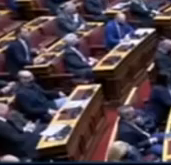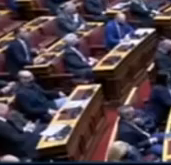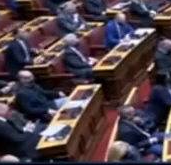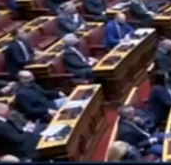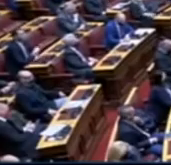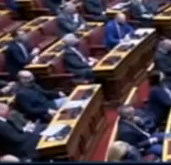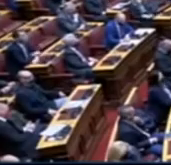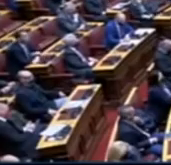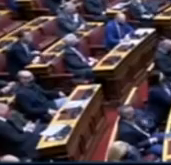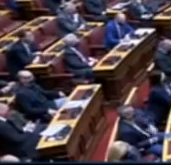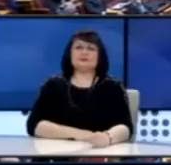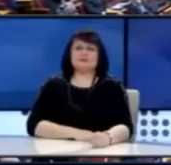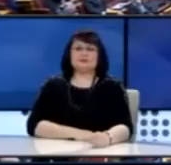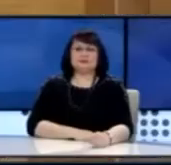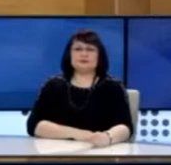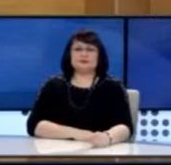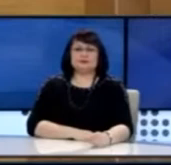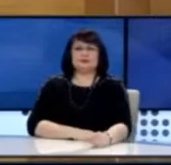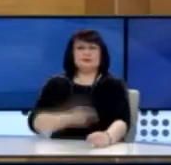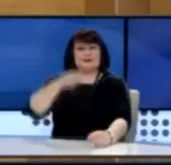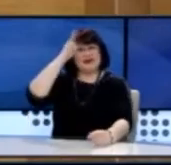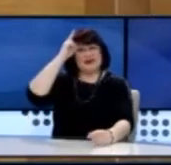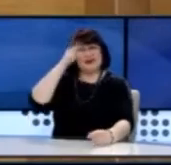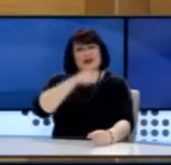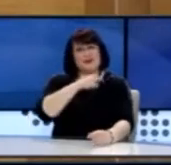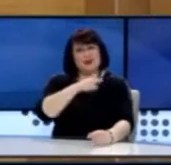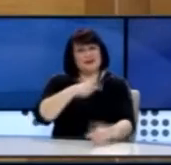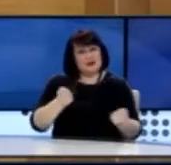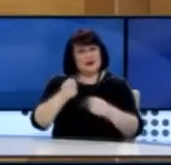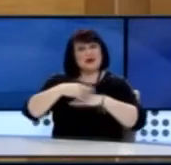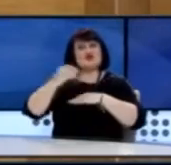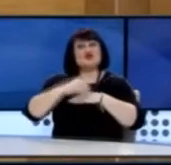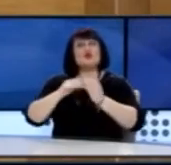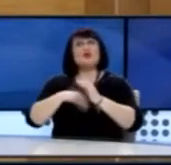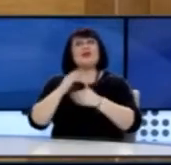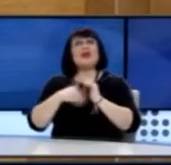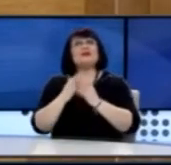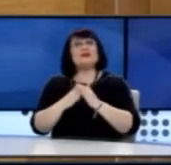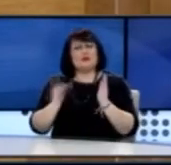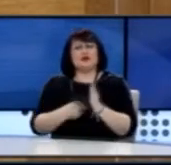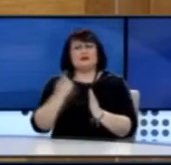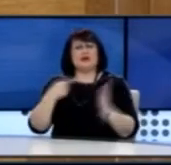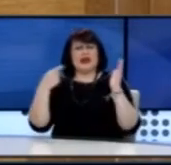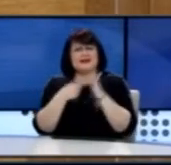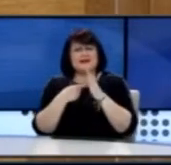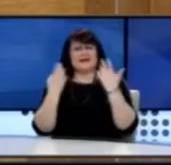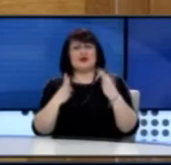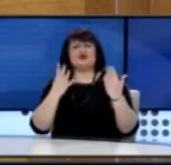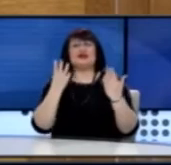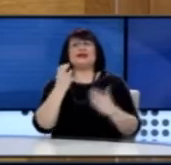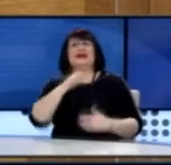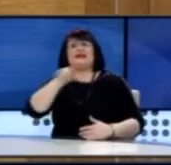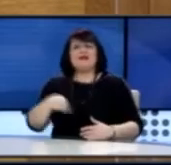Το κάνει η Γερμανία. Ανατρέποντας μια πολιτική δεκαετία. Το κάνει η Σουηδία, η ουδέτερη Σουηδία για πρώτη φορά μετά το 1939. Το κάνει